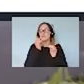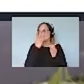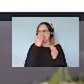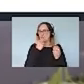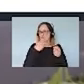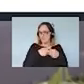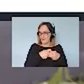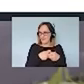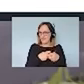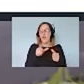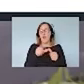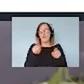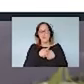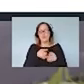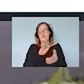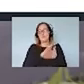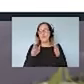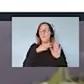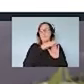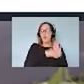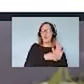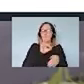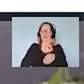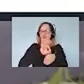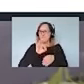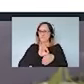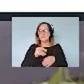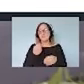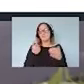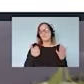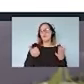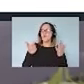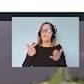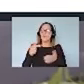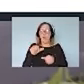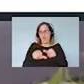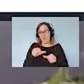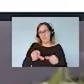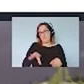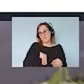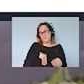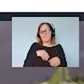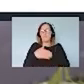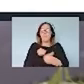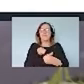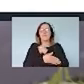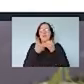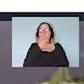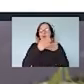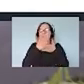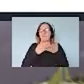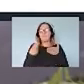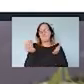ale równocześnie mogę bez programu graficznego, czyli nawet będąc, nie wiem, 6-7-latkiem, wejść w jakieś podstawowe elementy